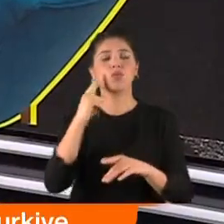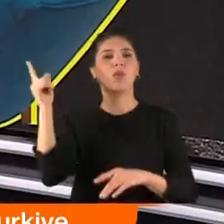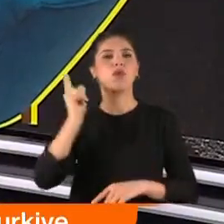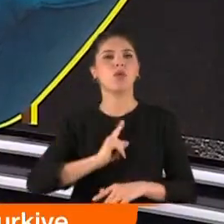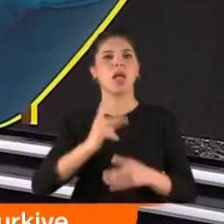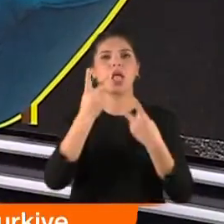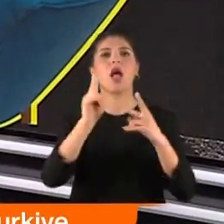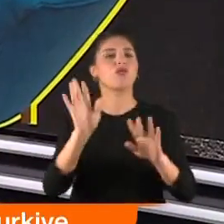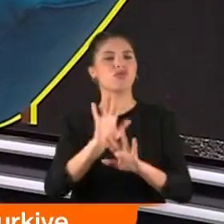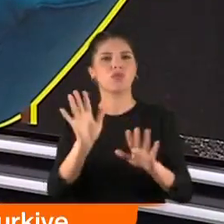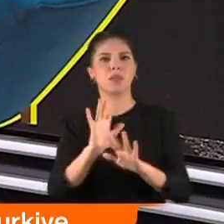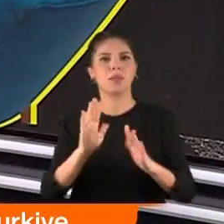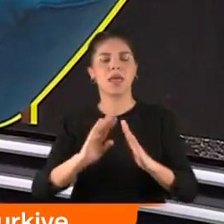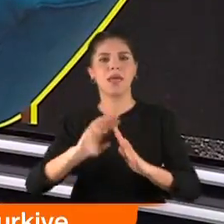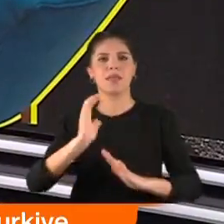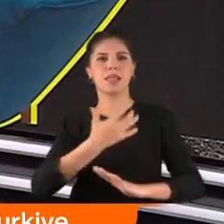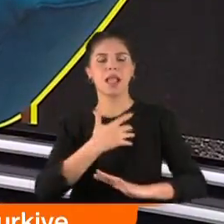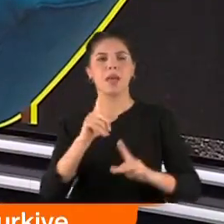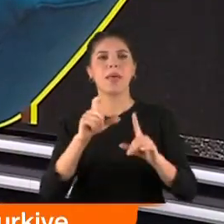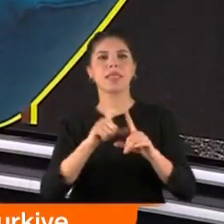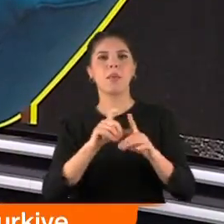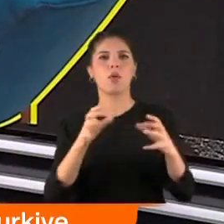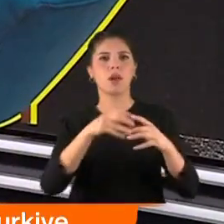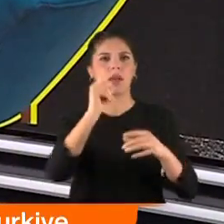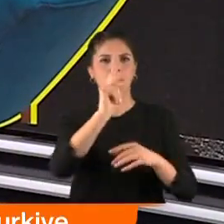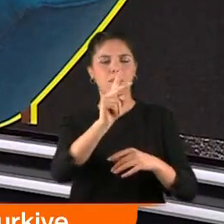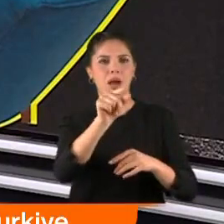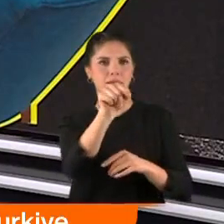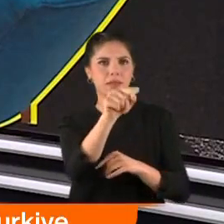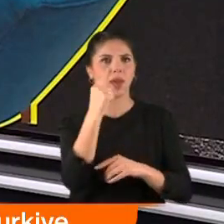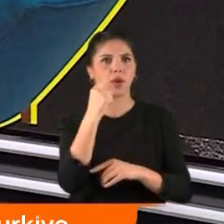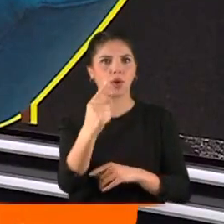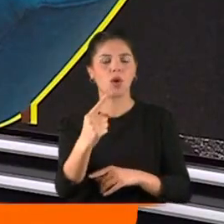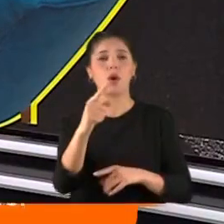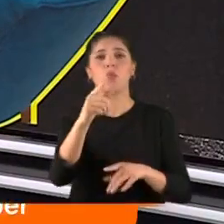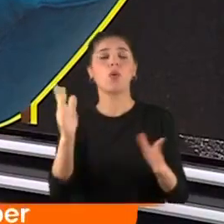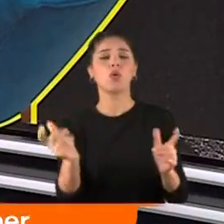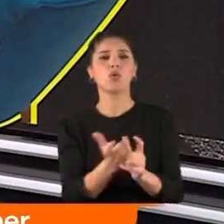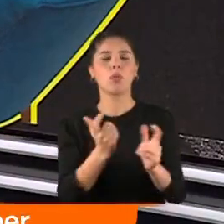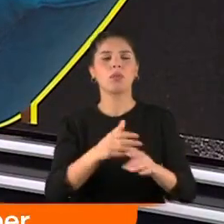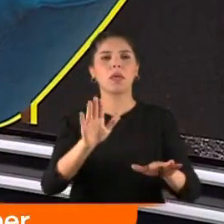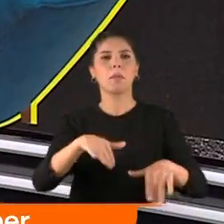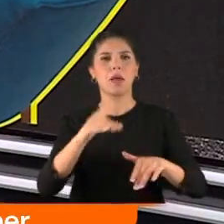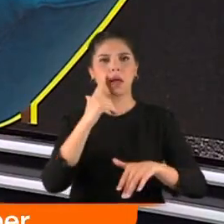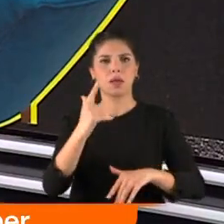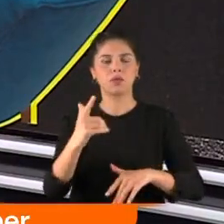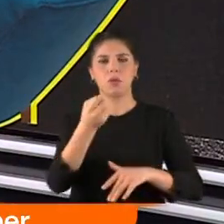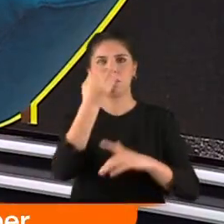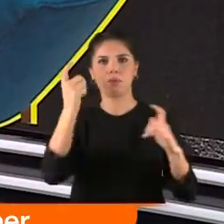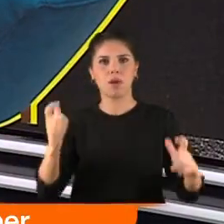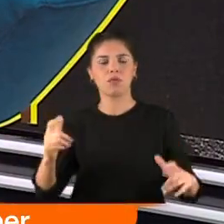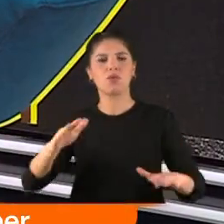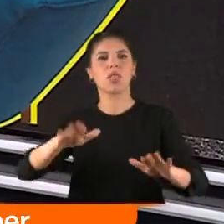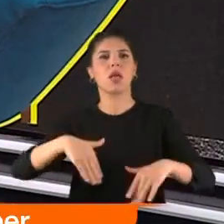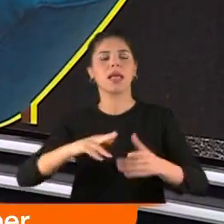adayı açıklanmayacak. Ev sahibi Demokrat Parti bu kez. Toplantıya damga vuransa bu kez mangallar. Gelenlere bahçede cağ kebabı